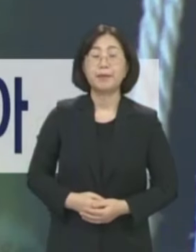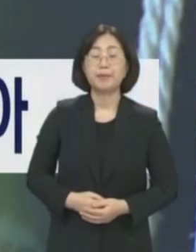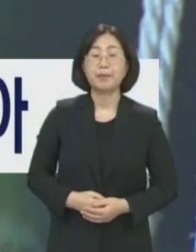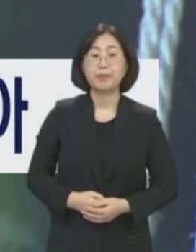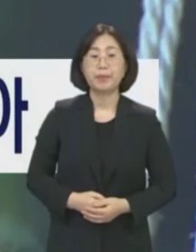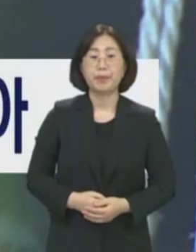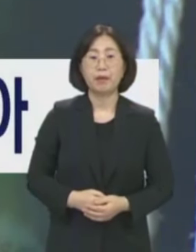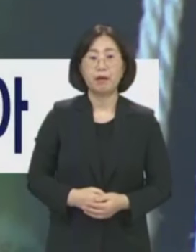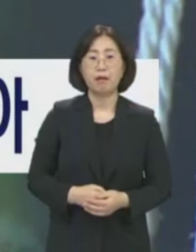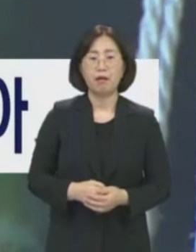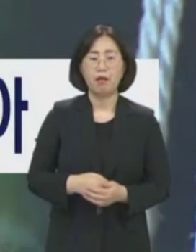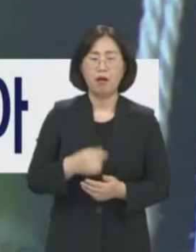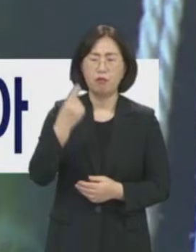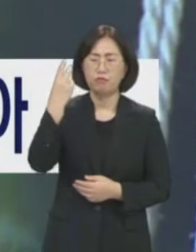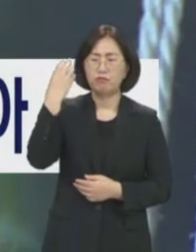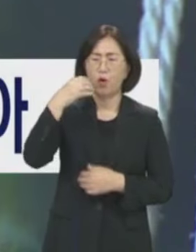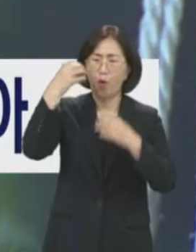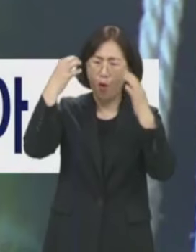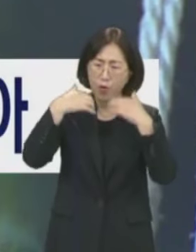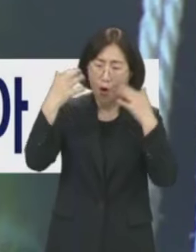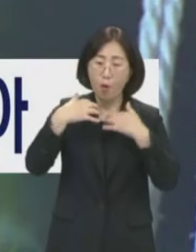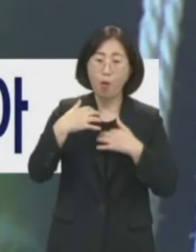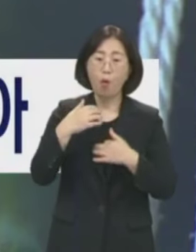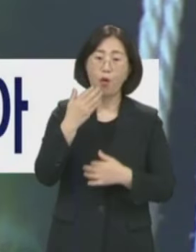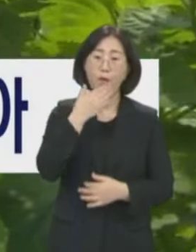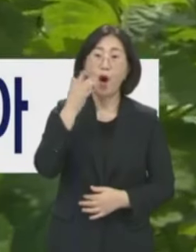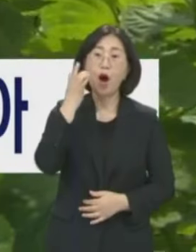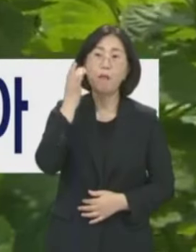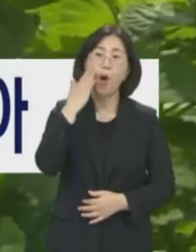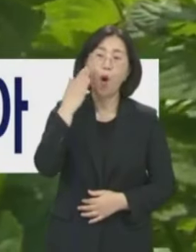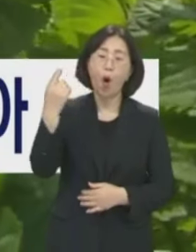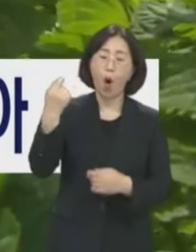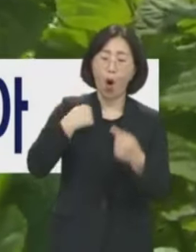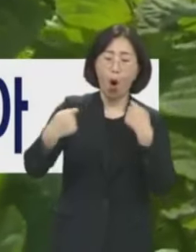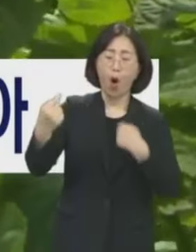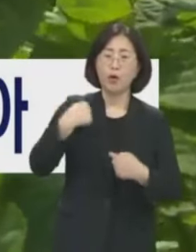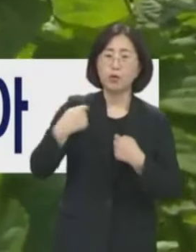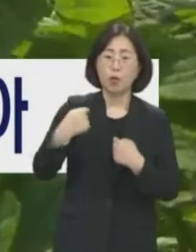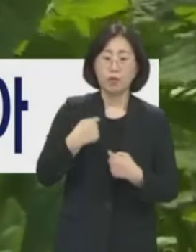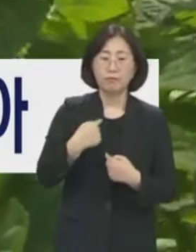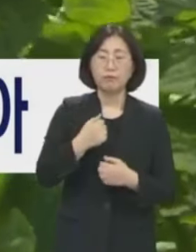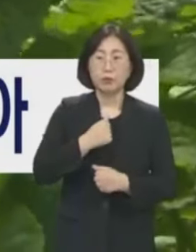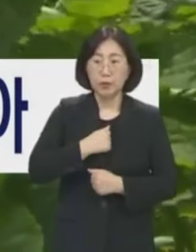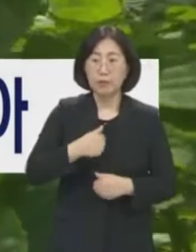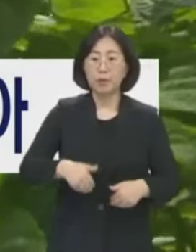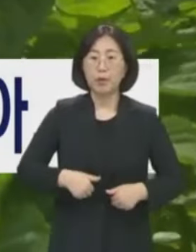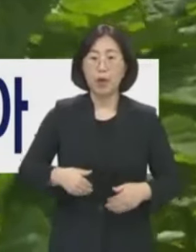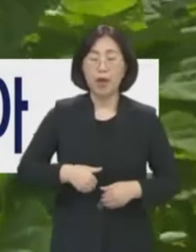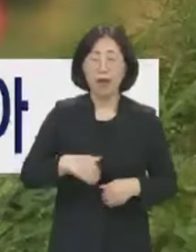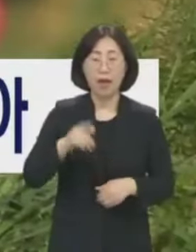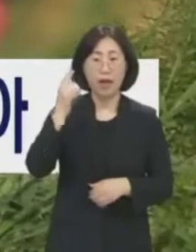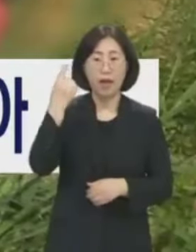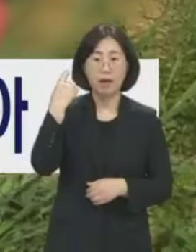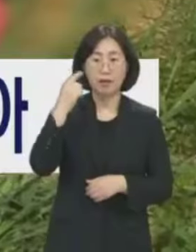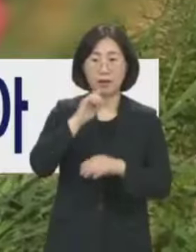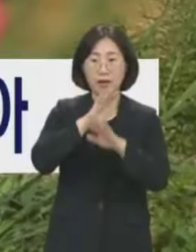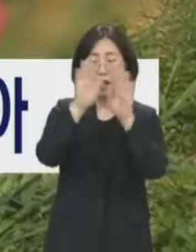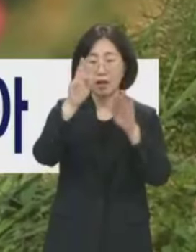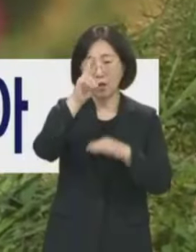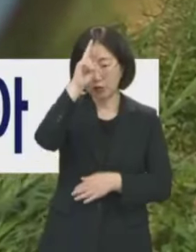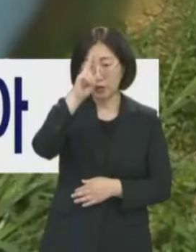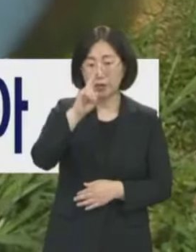최근 긴 무더위에 벌소임 사고도 이어지면서 주의가 요구되고 있습니다. 어제 낮 12시쯤 대전 유성구